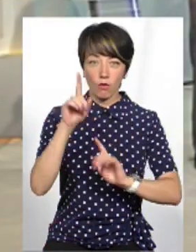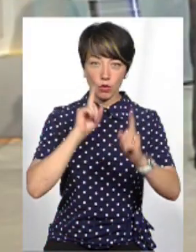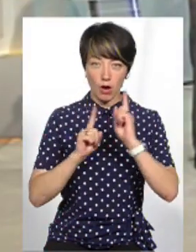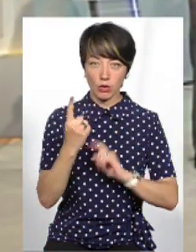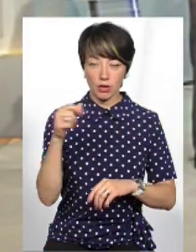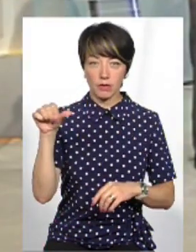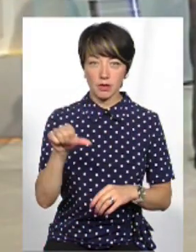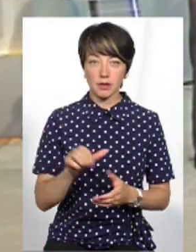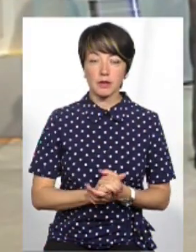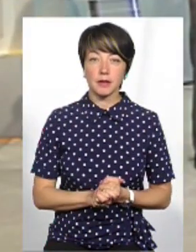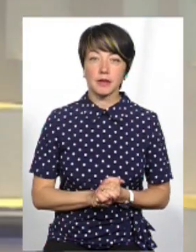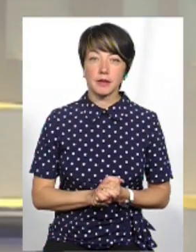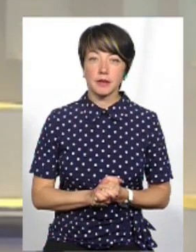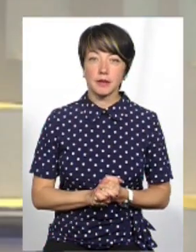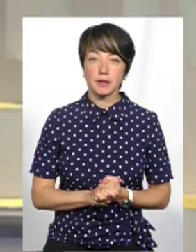хвилина.